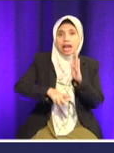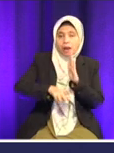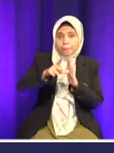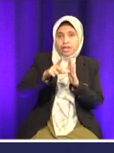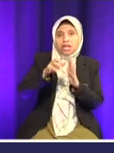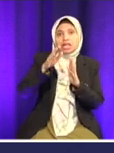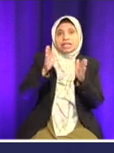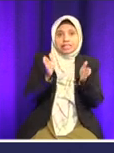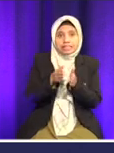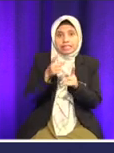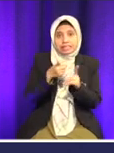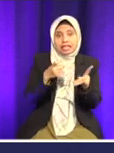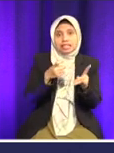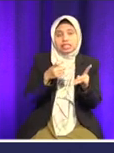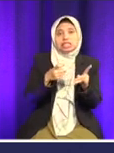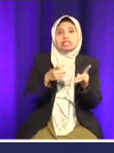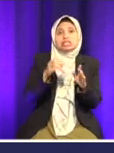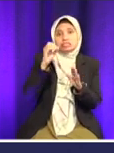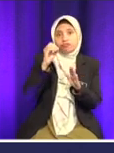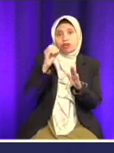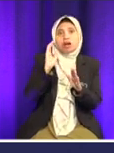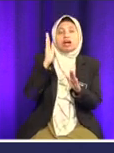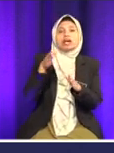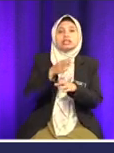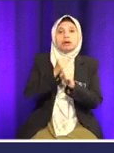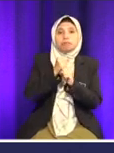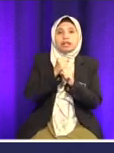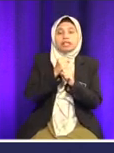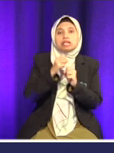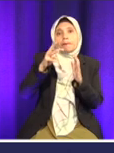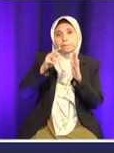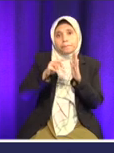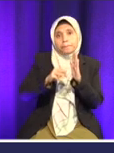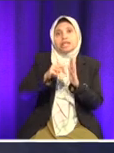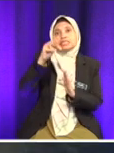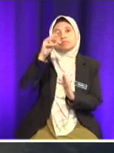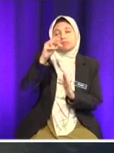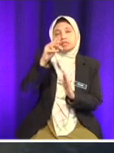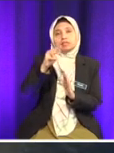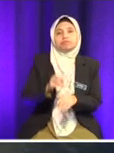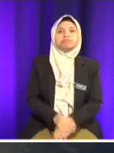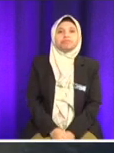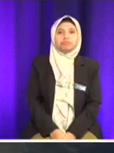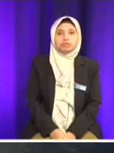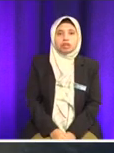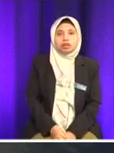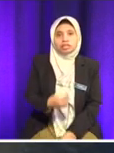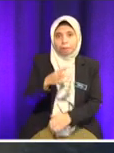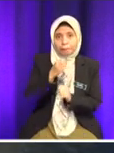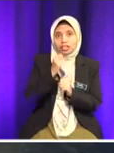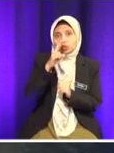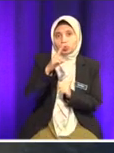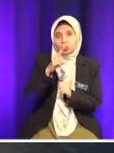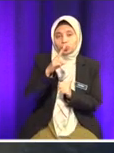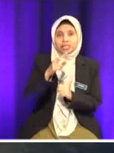silver kita akan dapat grafik maksimum jadi kesimpulan yang betul oke bagi dua